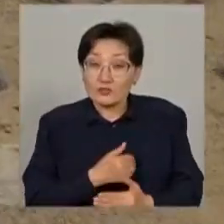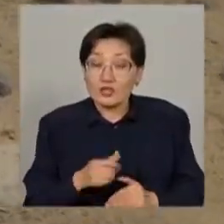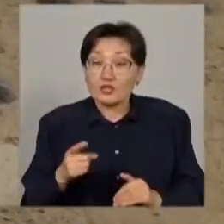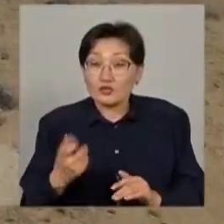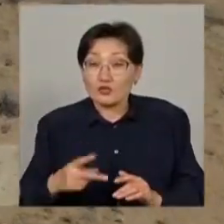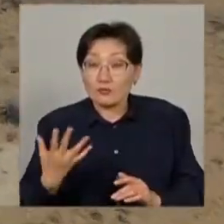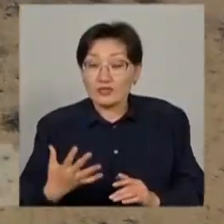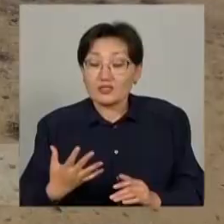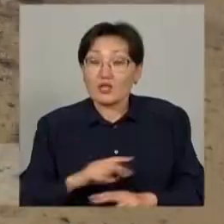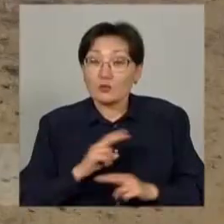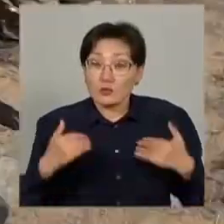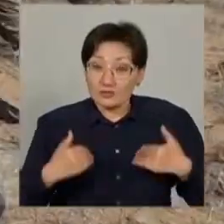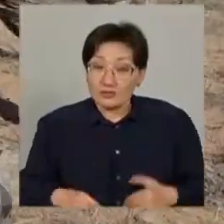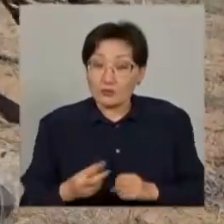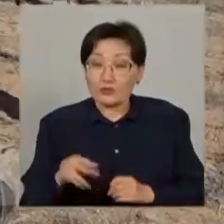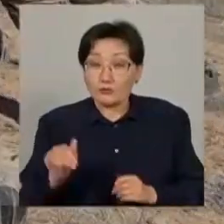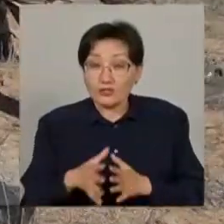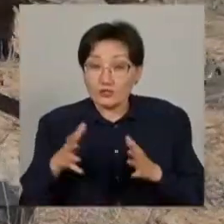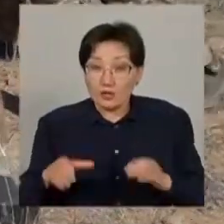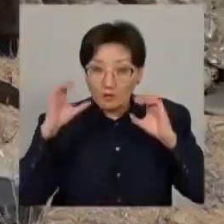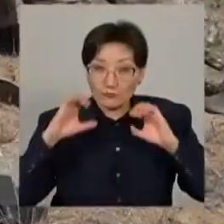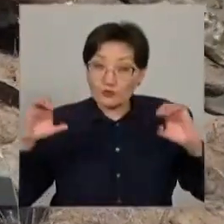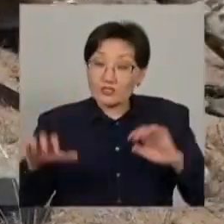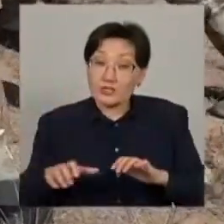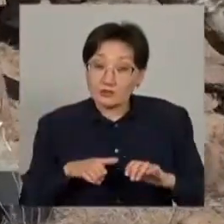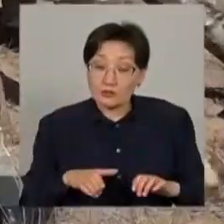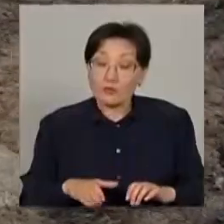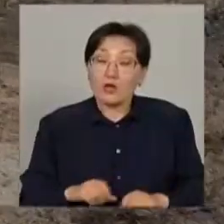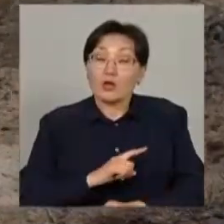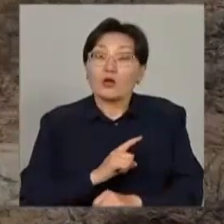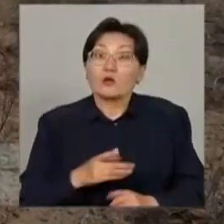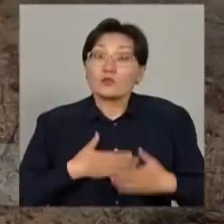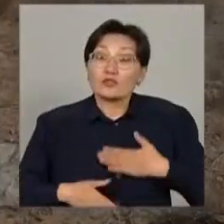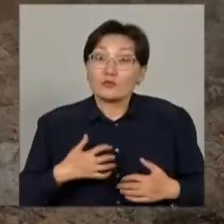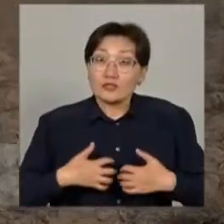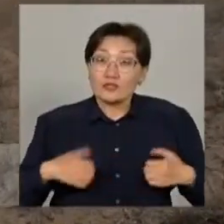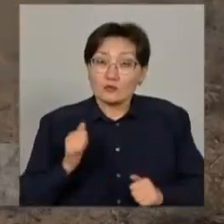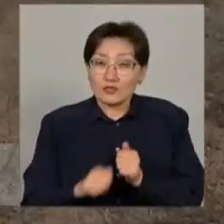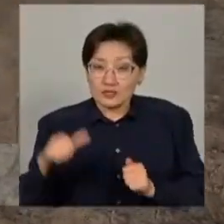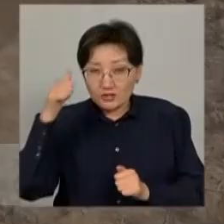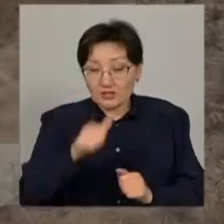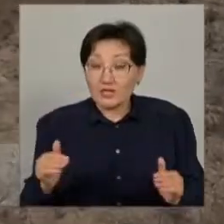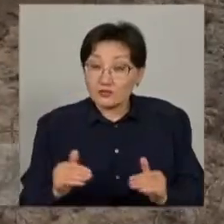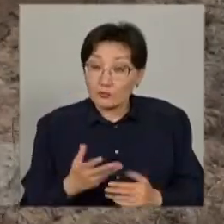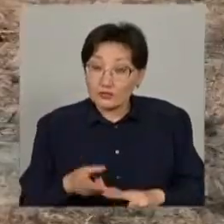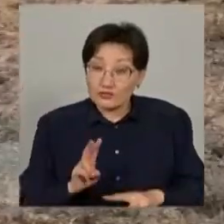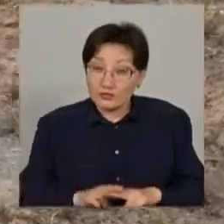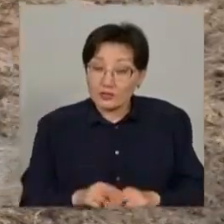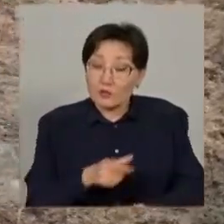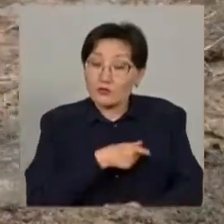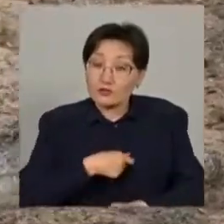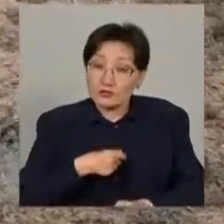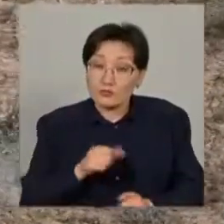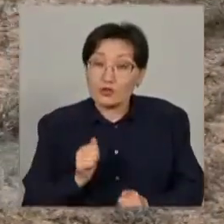125 киіктің өлексесі және 12 мыңнан астам мүйіз тәркіленді. Қуантарлығы браконьерлік жыл сайын азайып келеді. Бұл